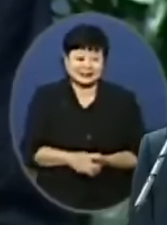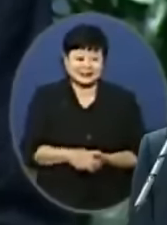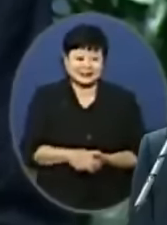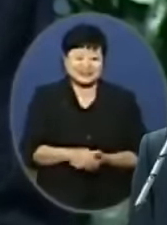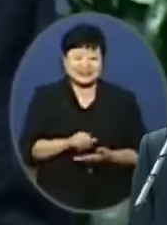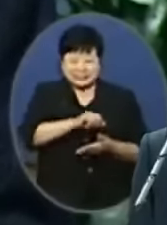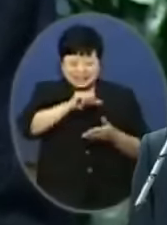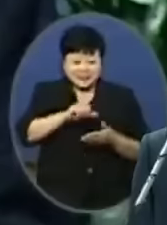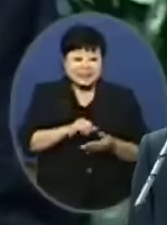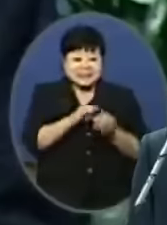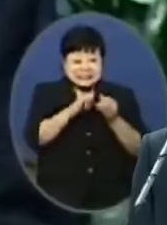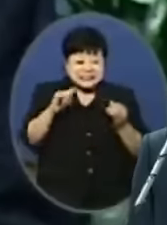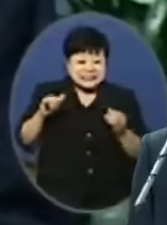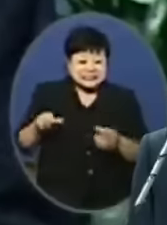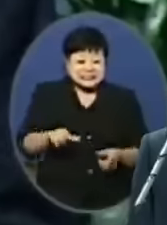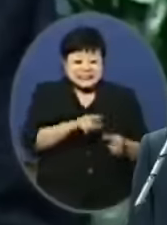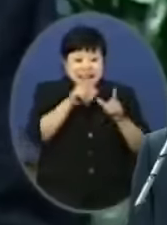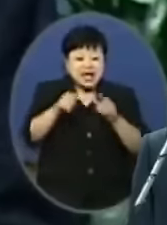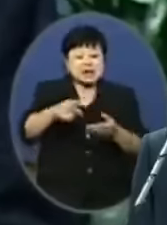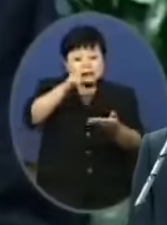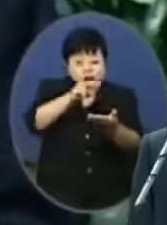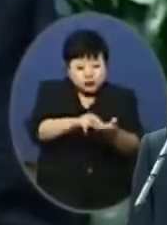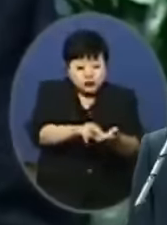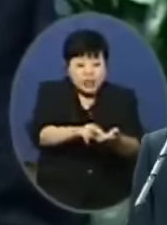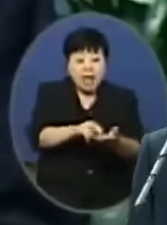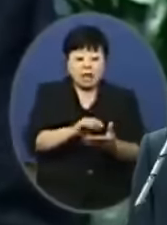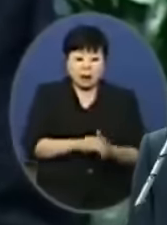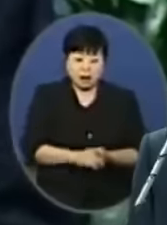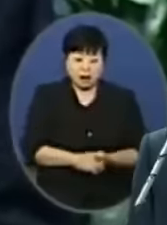인생의 문제인 것입니다.